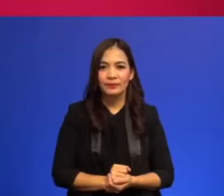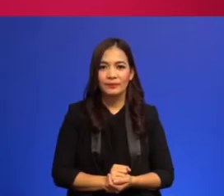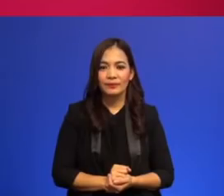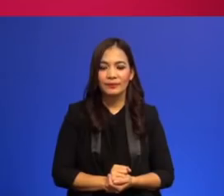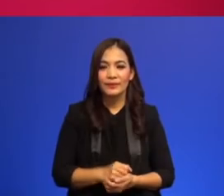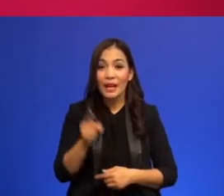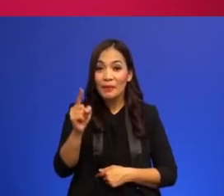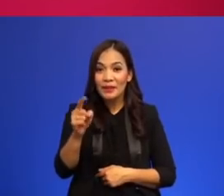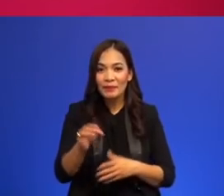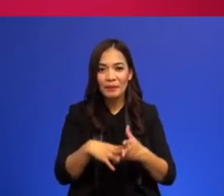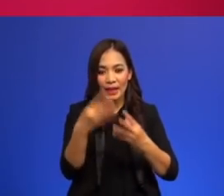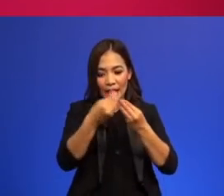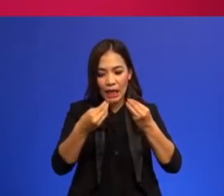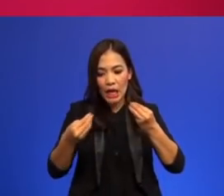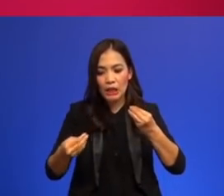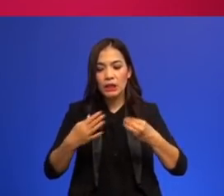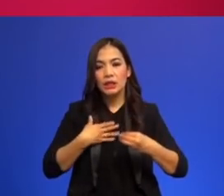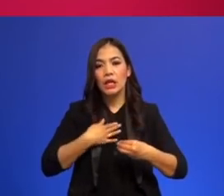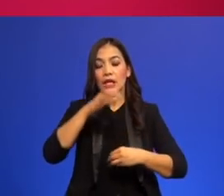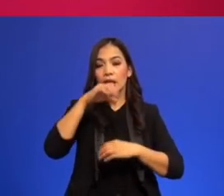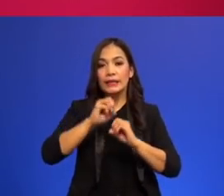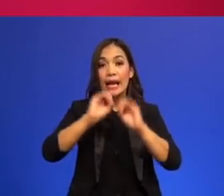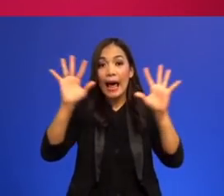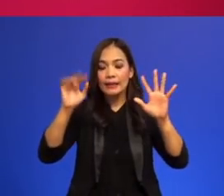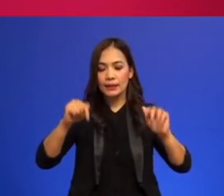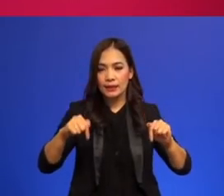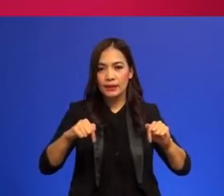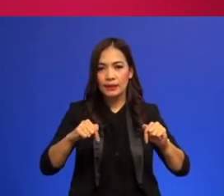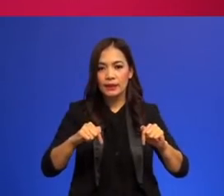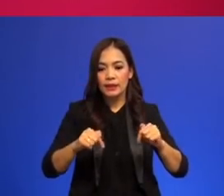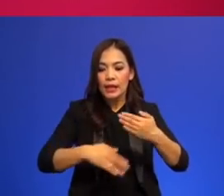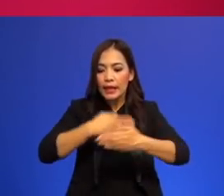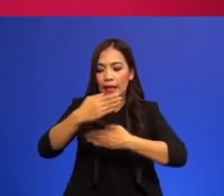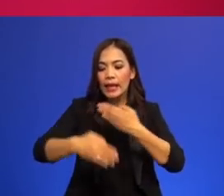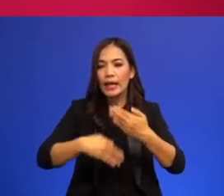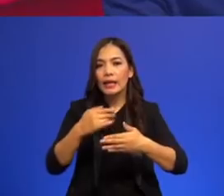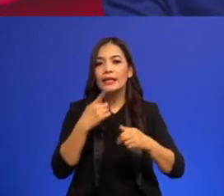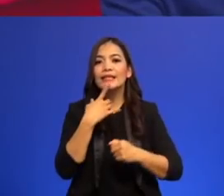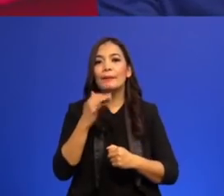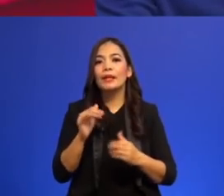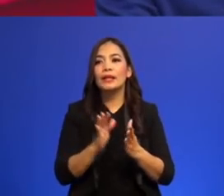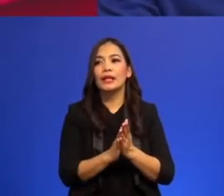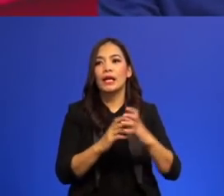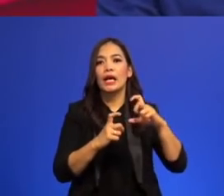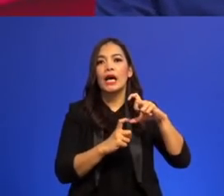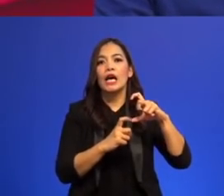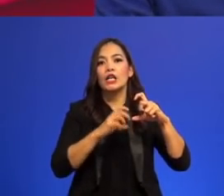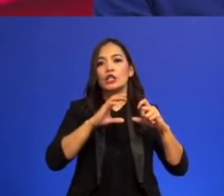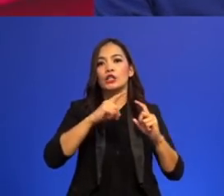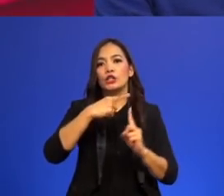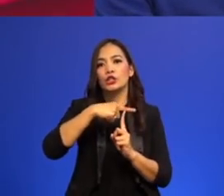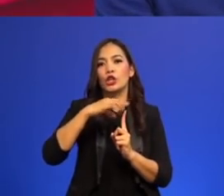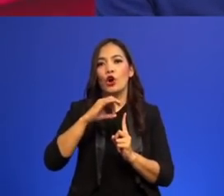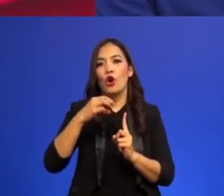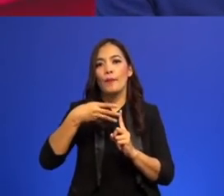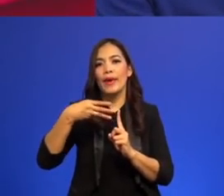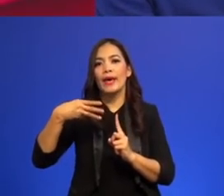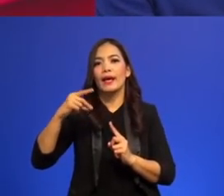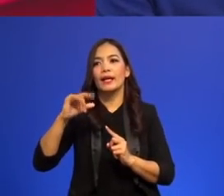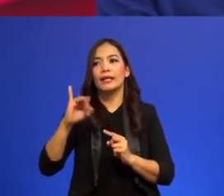Karena ada generasi yang saya jelaskan di sini, generasi strawberry. Strawberry generation.